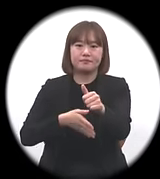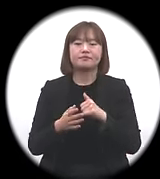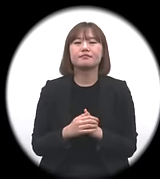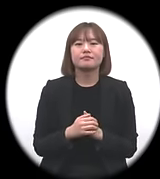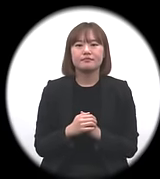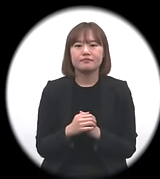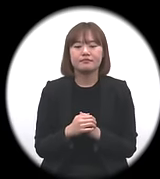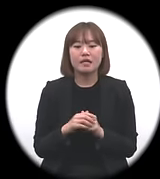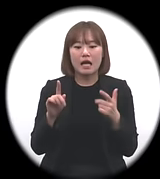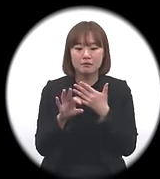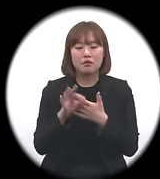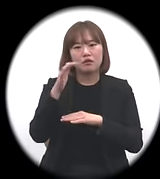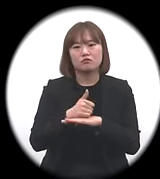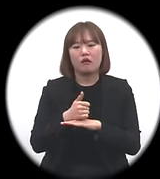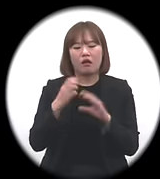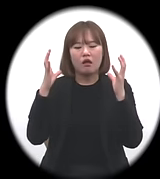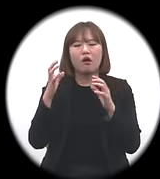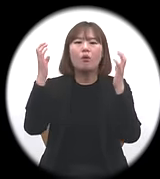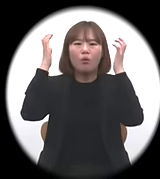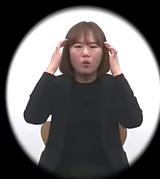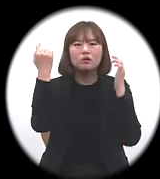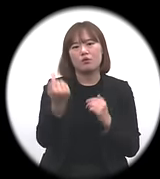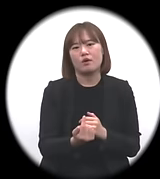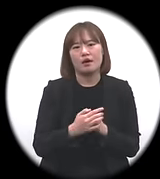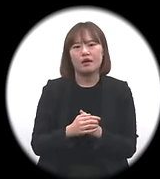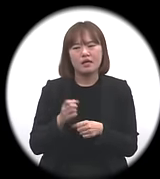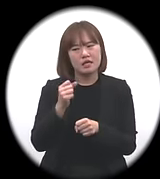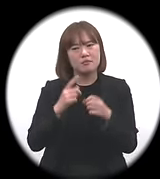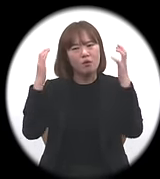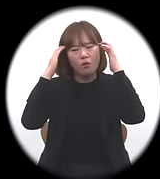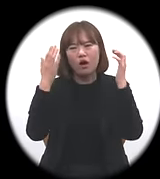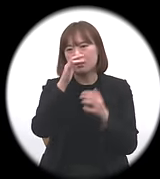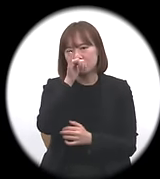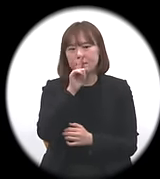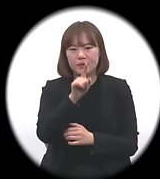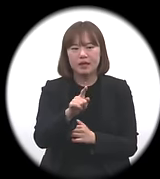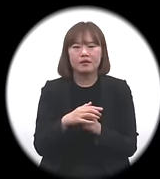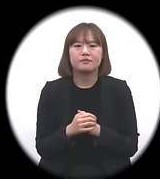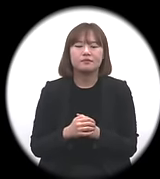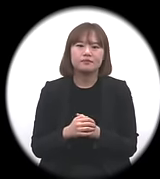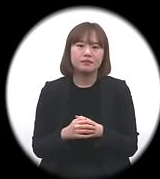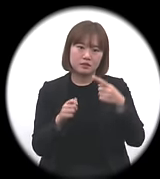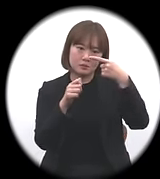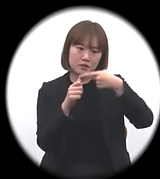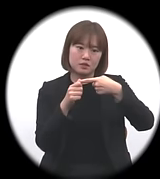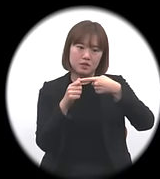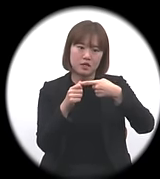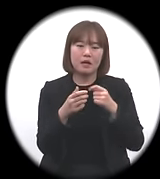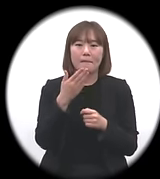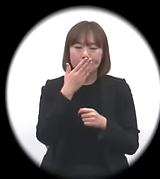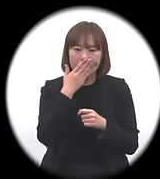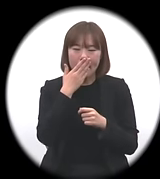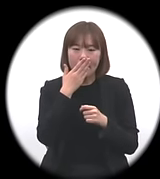노력을 해보셔야 됩니다. 아니면 애가 나중에 고생한다니까요, 치과 가서. 이미 고생을 했을 수도 있고요. 자, 이두 가지입니다. 자, 첫